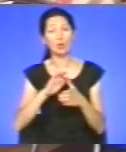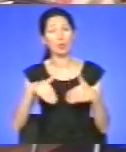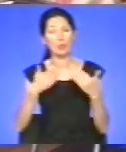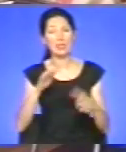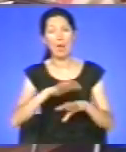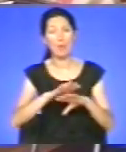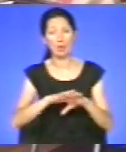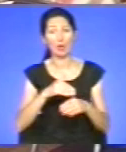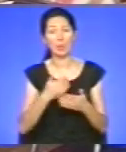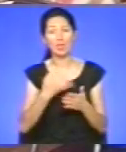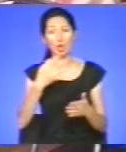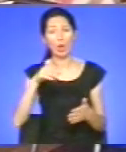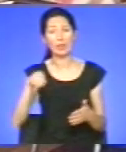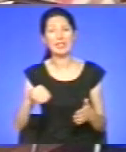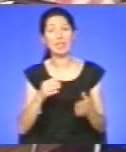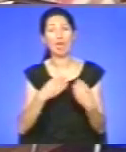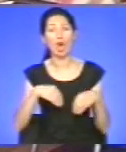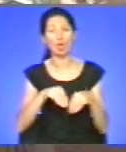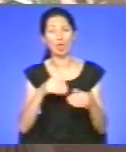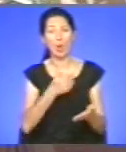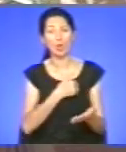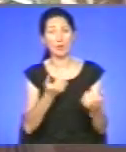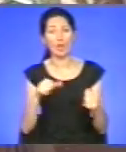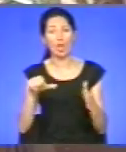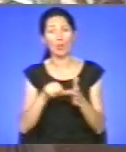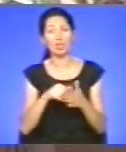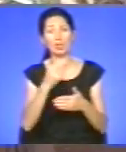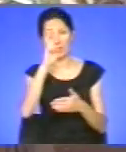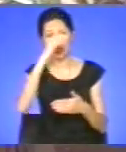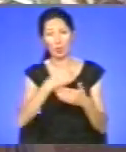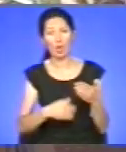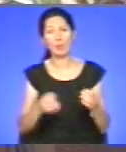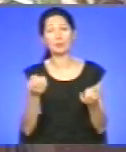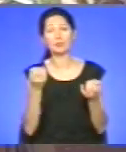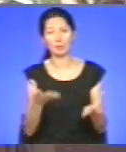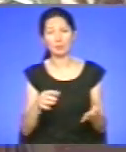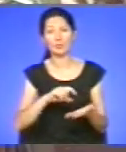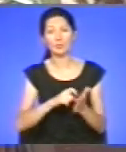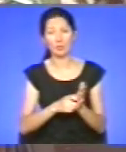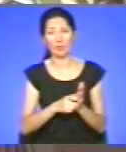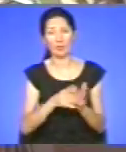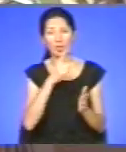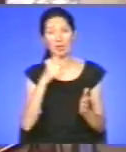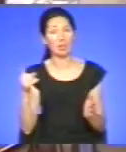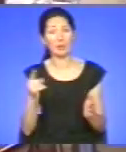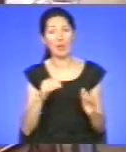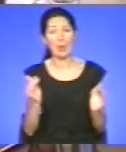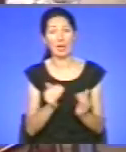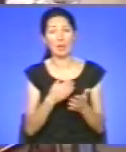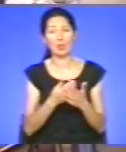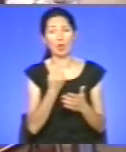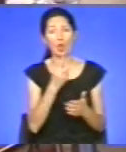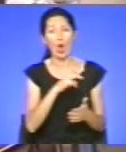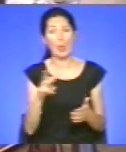Майже 40 тисяч родин хоче взяти участь у держпрограмі «Доступне житло». Черги не маленькі, близько 1 мільйона сімей в очікуванні